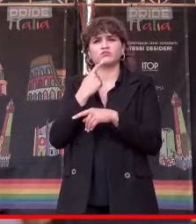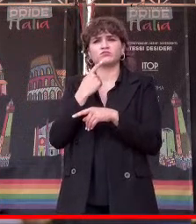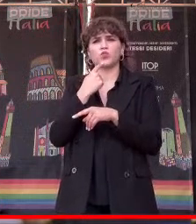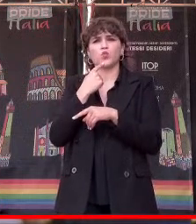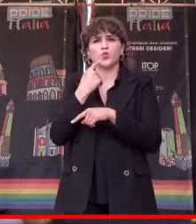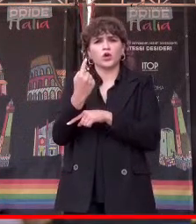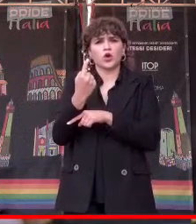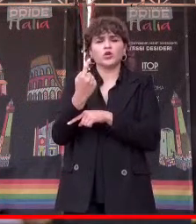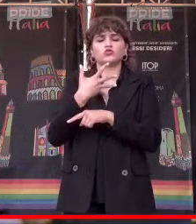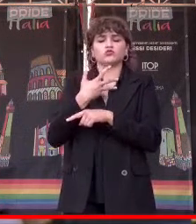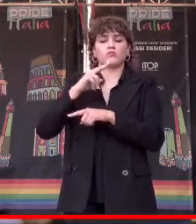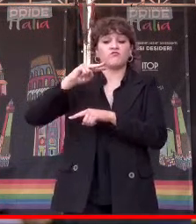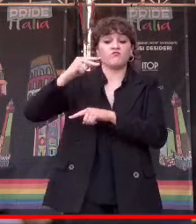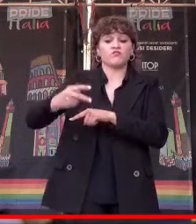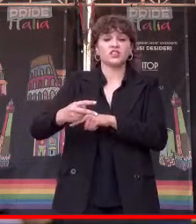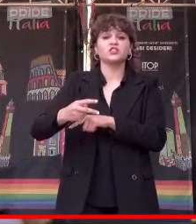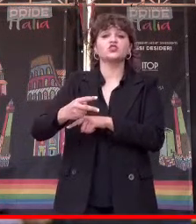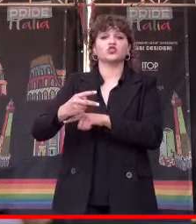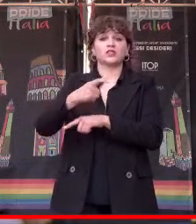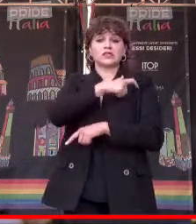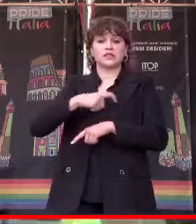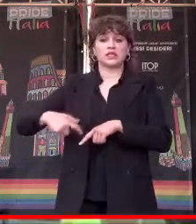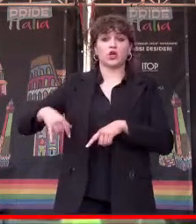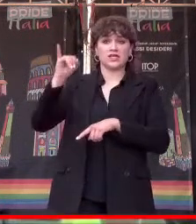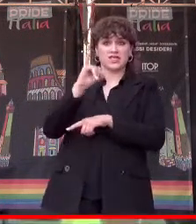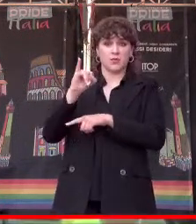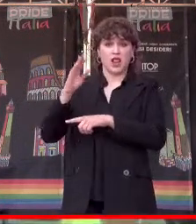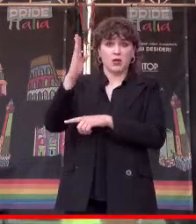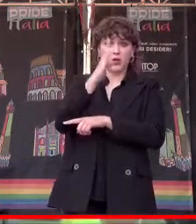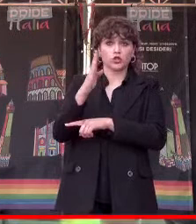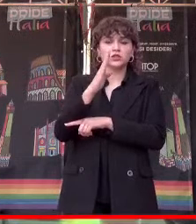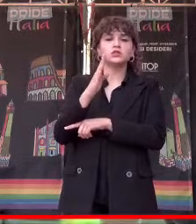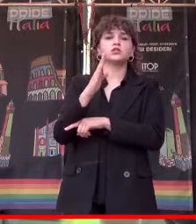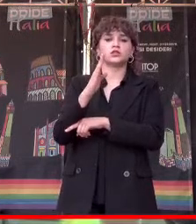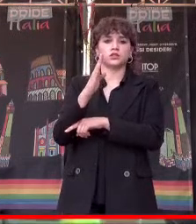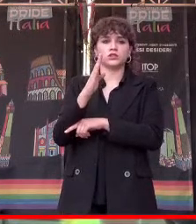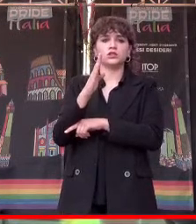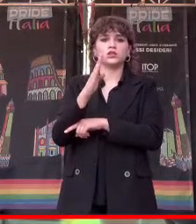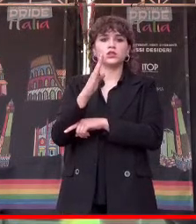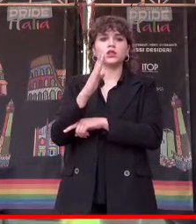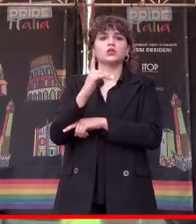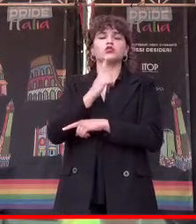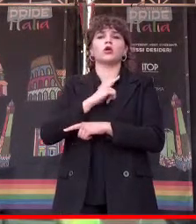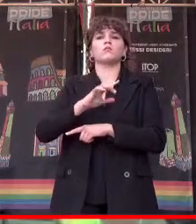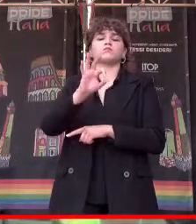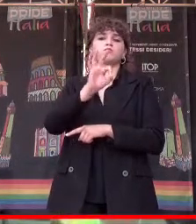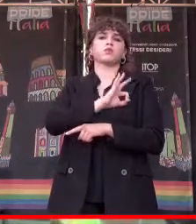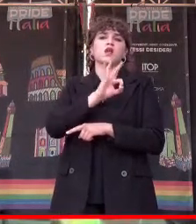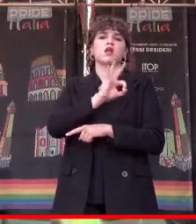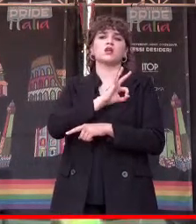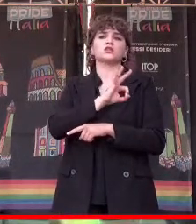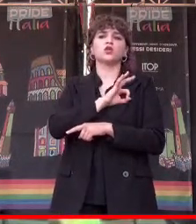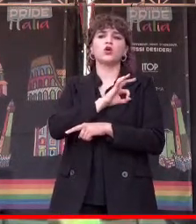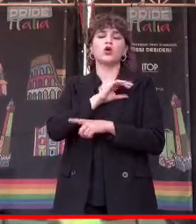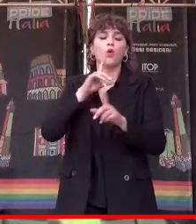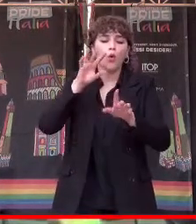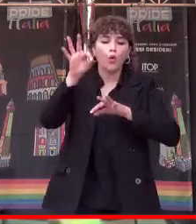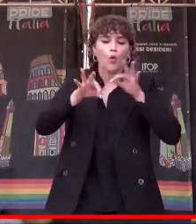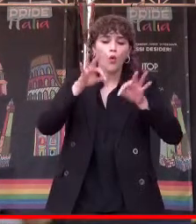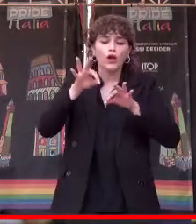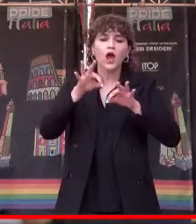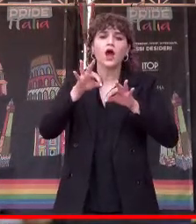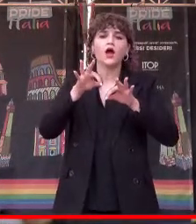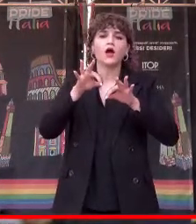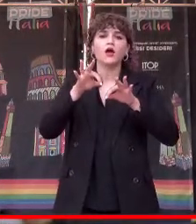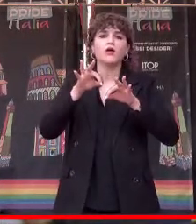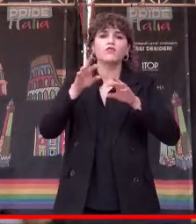Isabella Bronzino, che devo dire ha il merito anche di non solo aver curato poi l'approvazione del PEBA nel comune di Monterotondo,